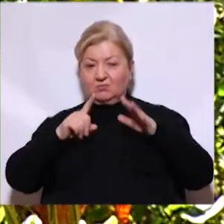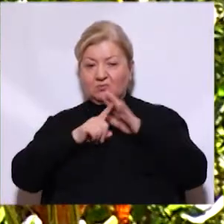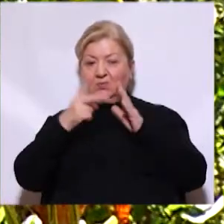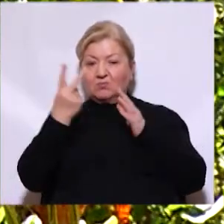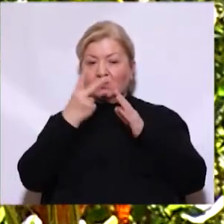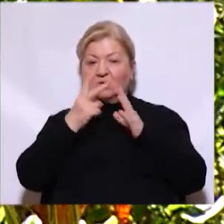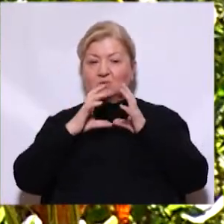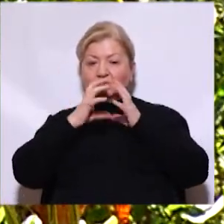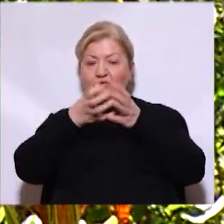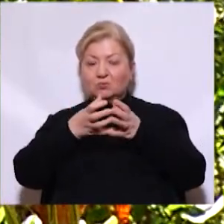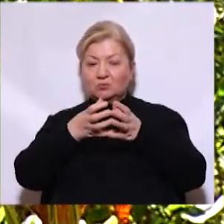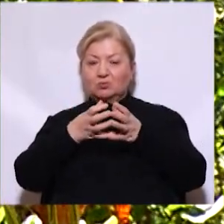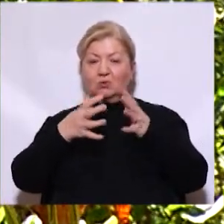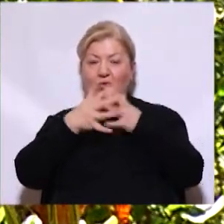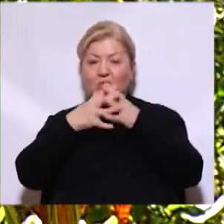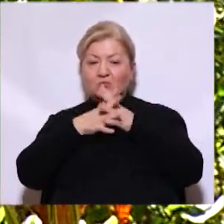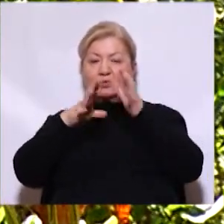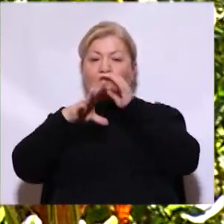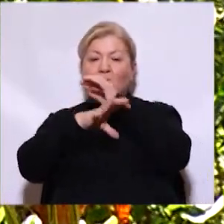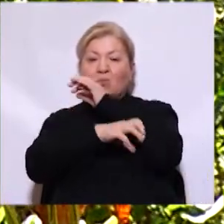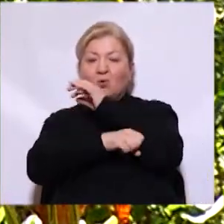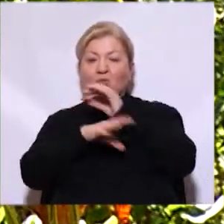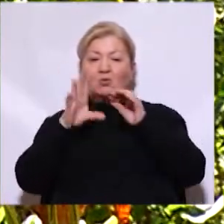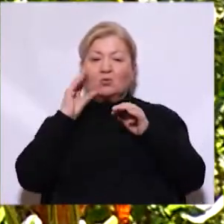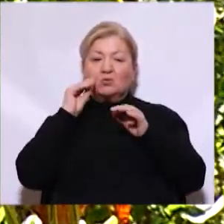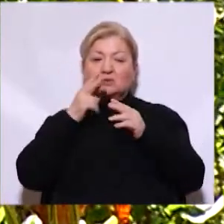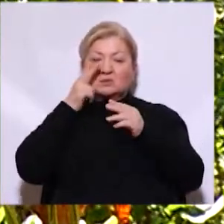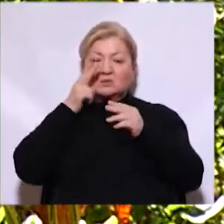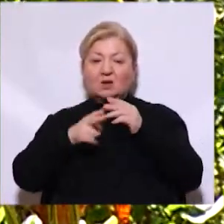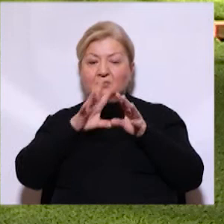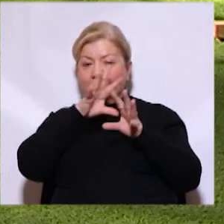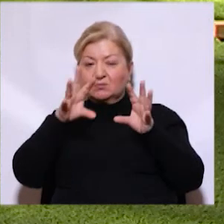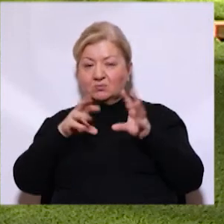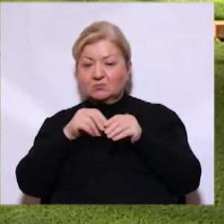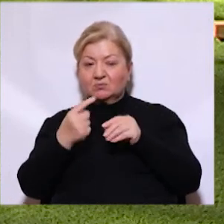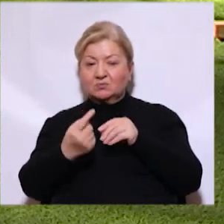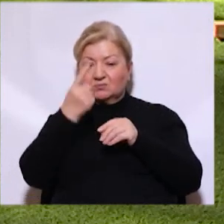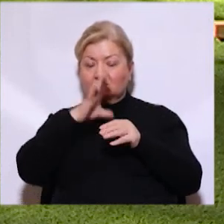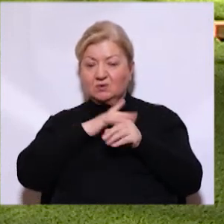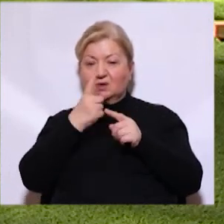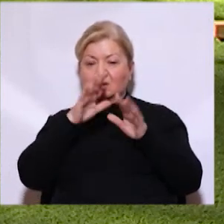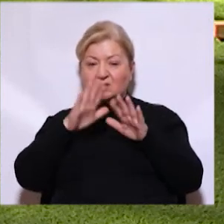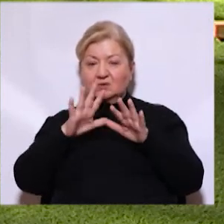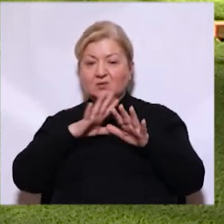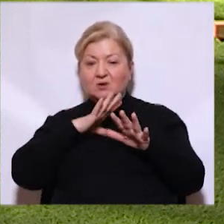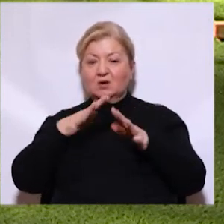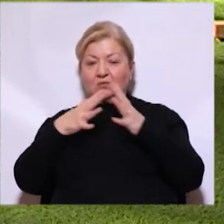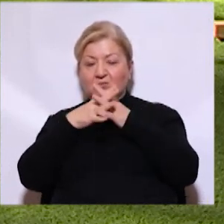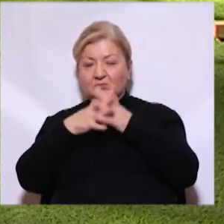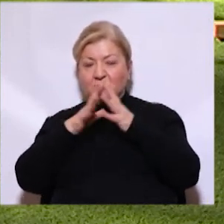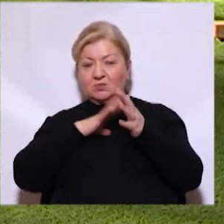ქართველებმა მეორე მსოფლიო ომის ბოლოს. ხო, აი, როდესაც დამთავრდა ბრძოლები ყველგან, ერთადერთი ადგილი, სადაც